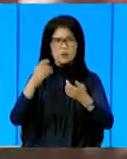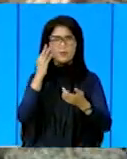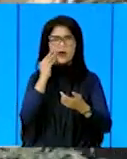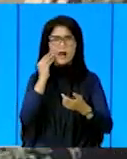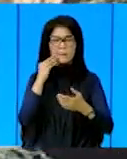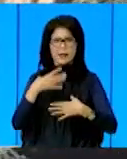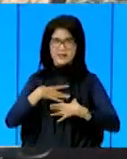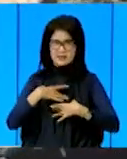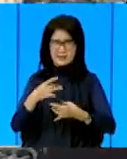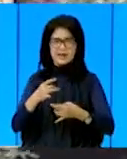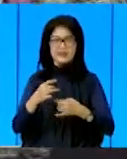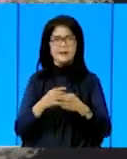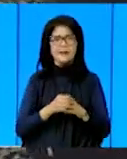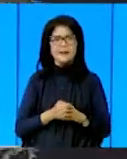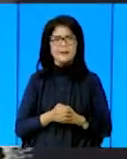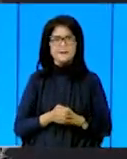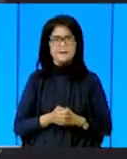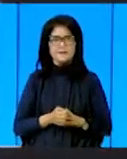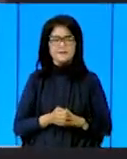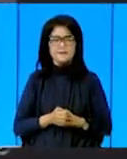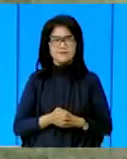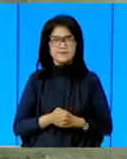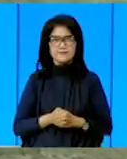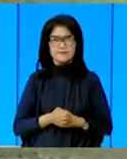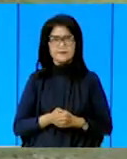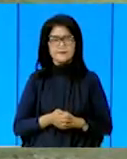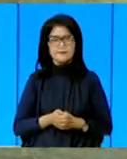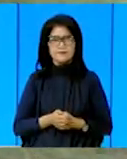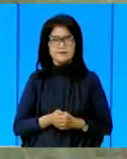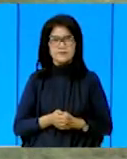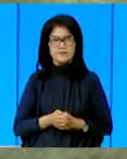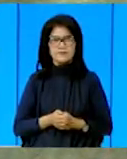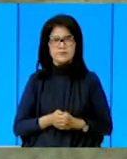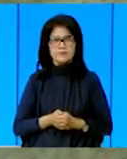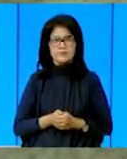pengunjung. Dari Kabupaten Karo, Guntur Zulkarnadi, iNews melaporkan.